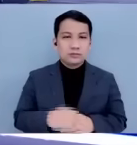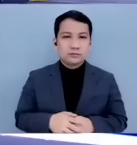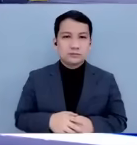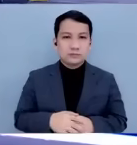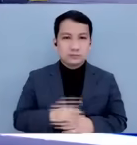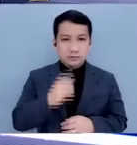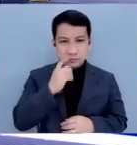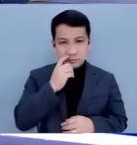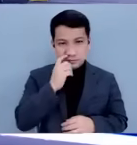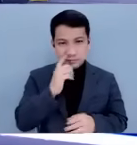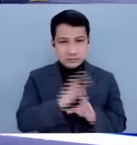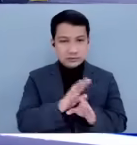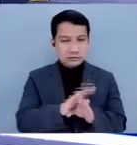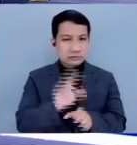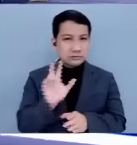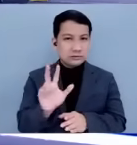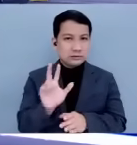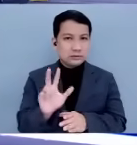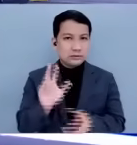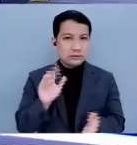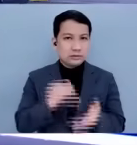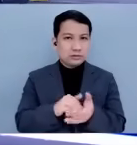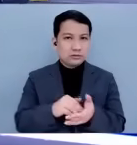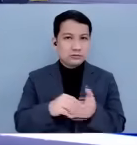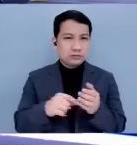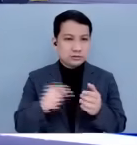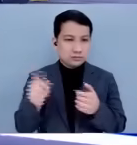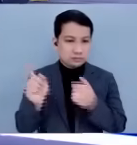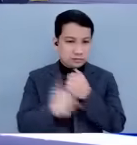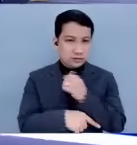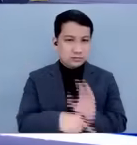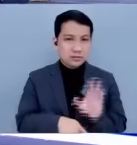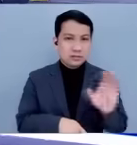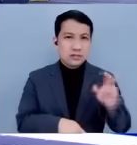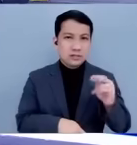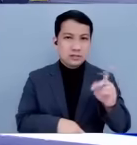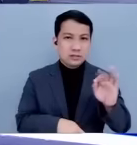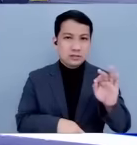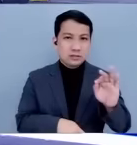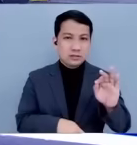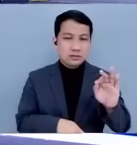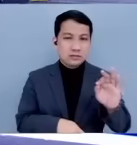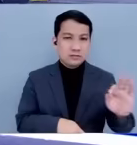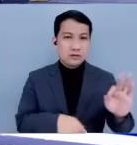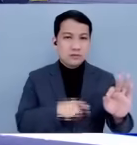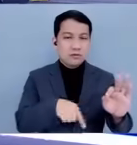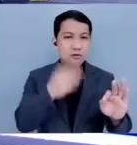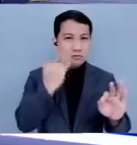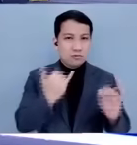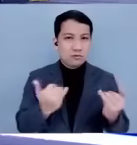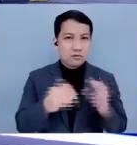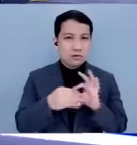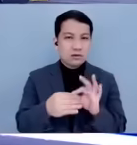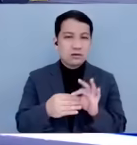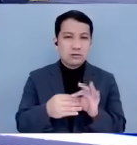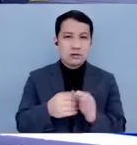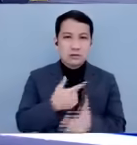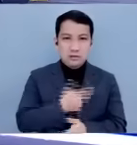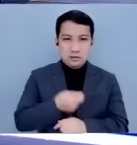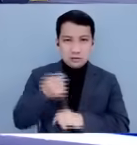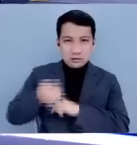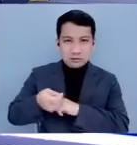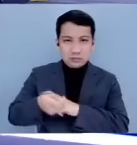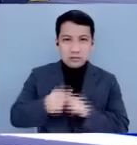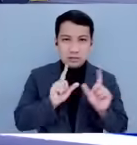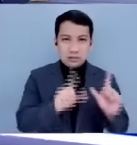30 mil. Yan lamang ang multang pinataw kay dating NTF-LCAC spokesperson Lorraine Badoy matapos hatulan ng guilty dahil sa pang-red tag niya